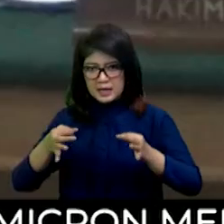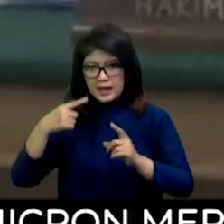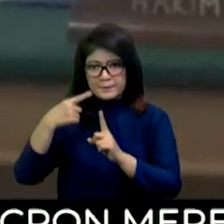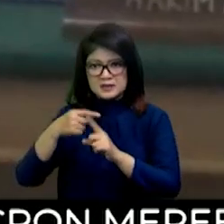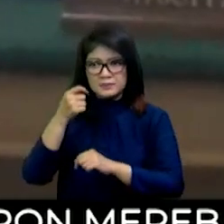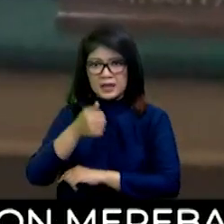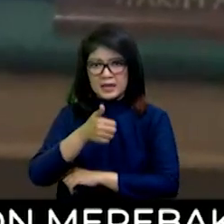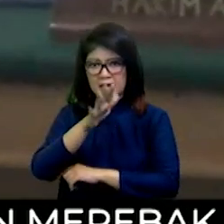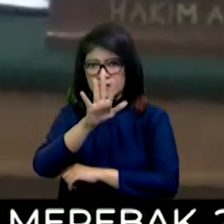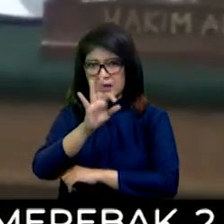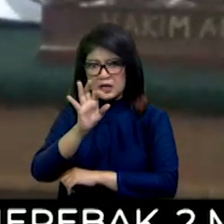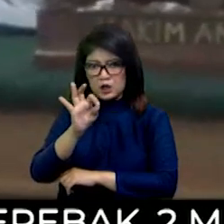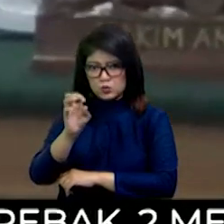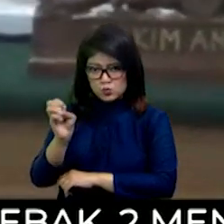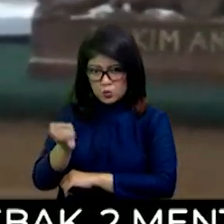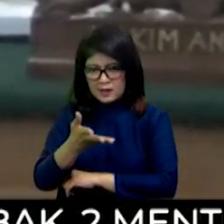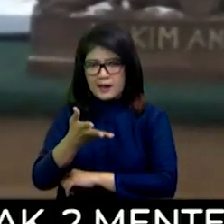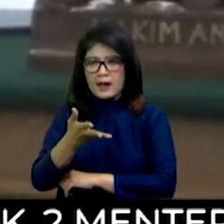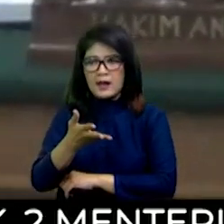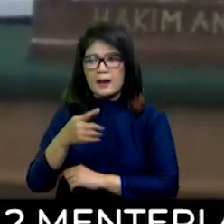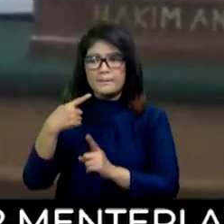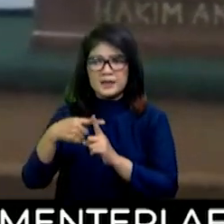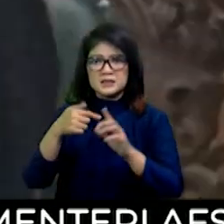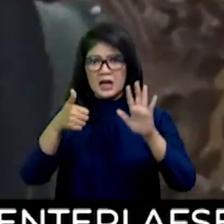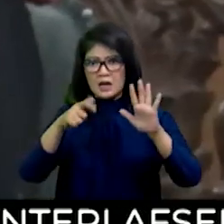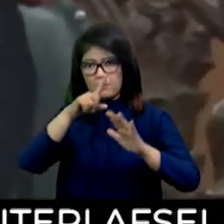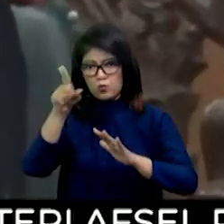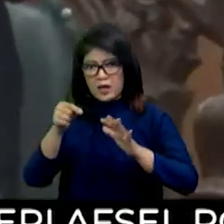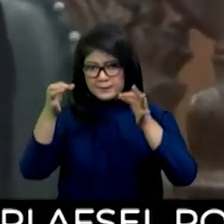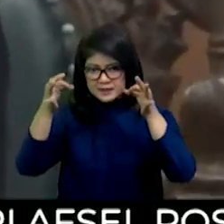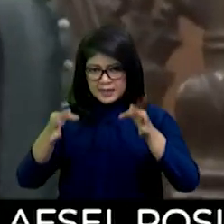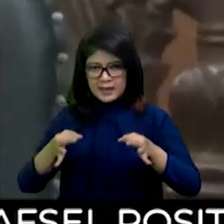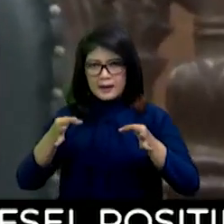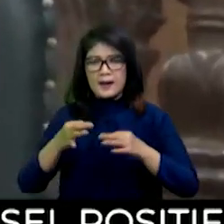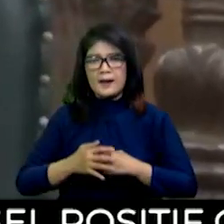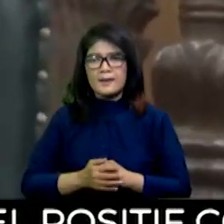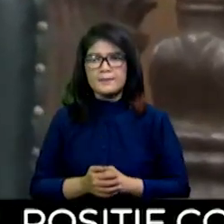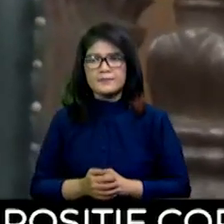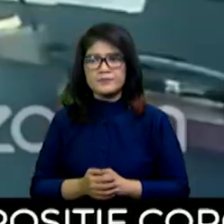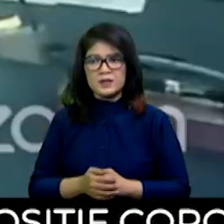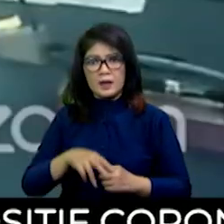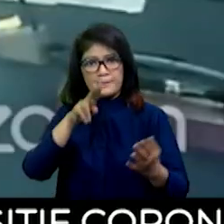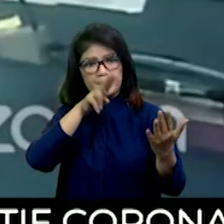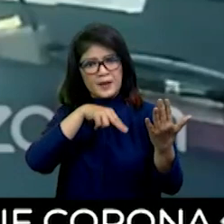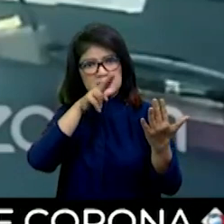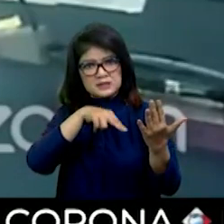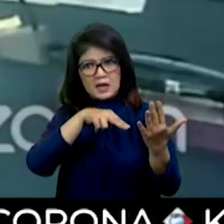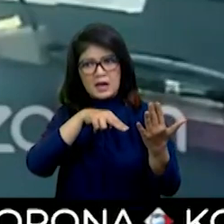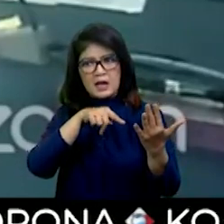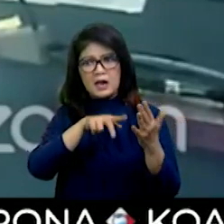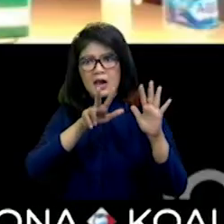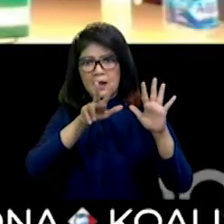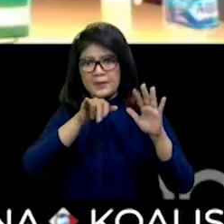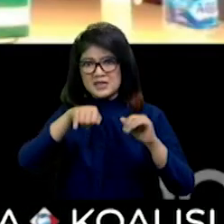juta rupiah subsidiar 6 bulan kurungan. Pembacaan putusan oleh Majelis Hakim berlangsung hingga 8 jam di ruang sidang Harifin